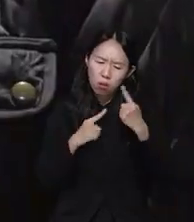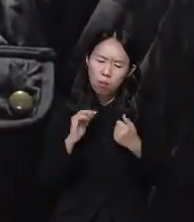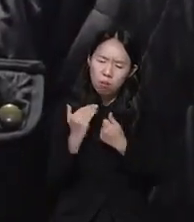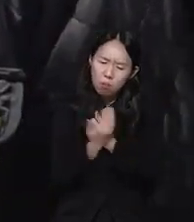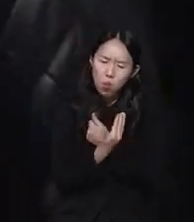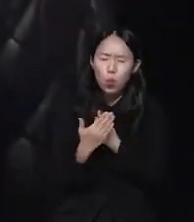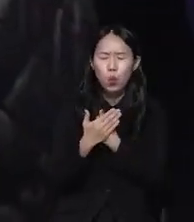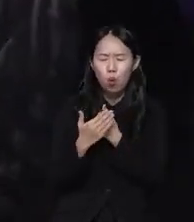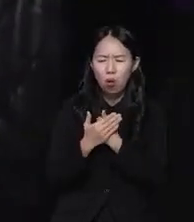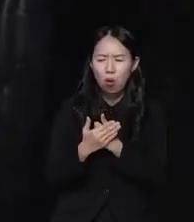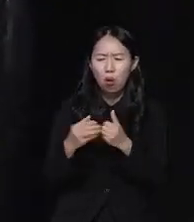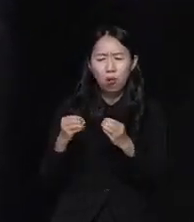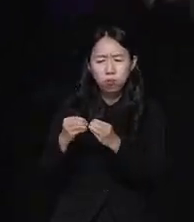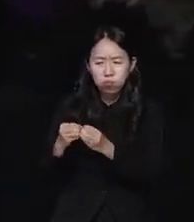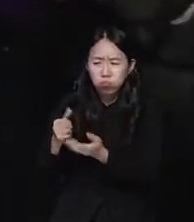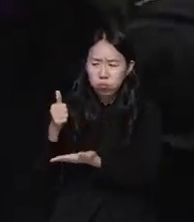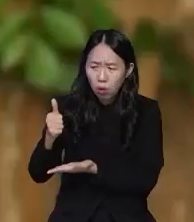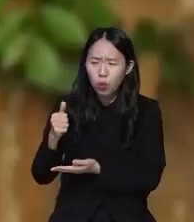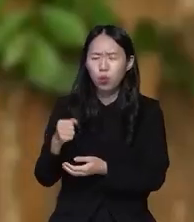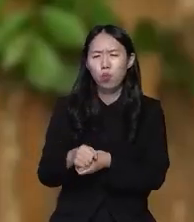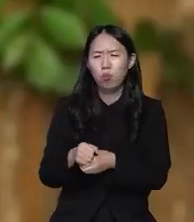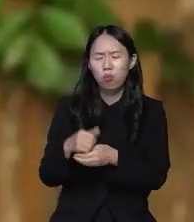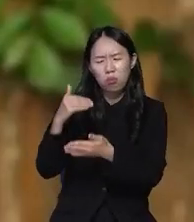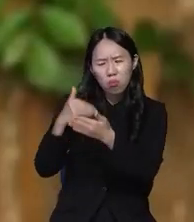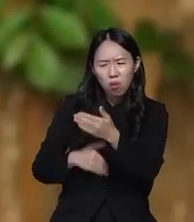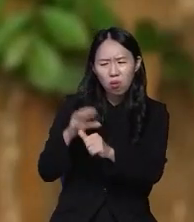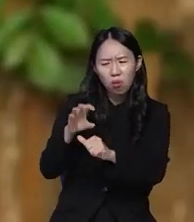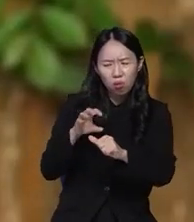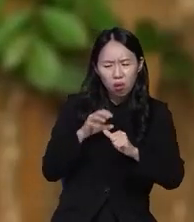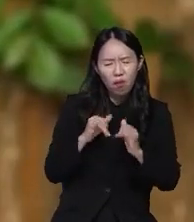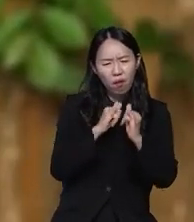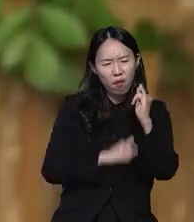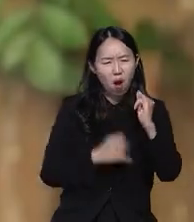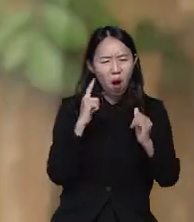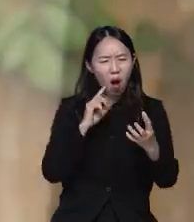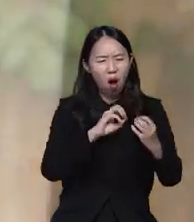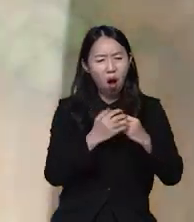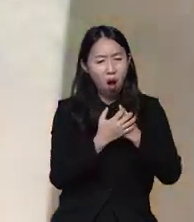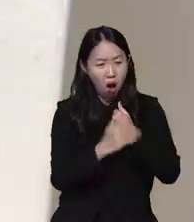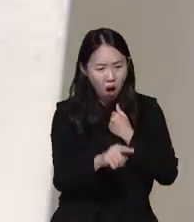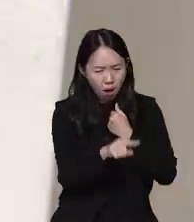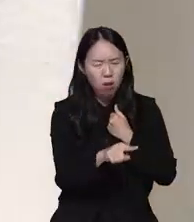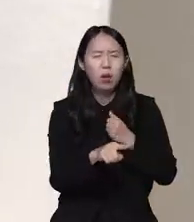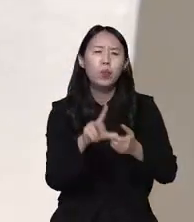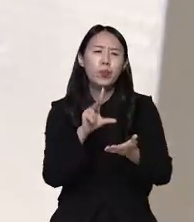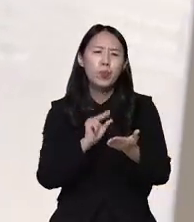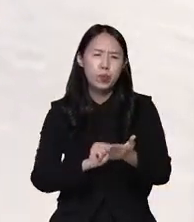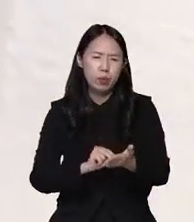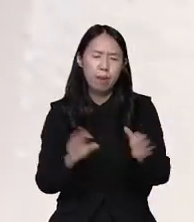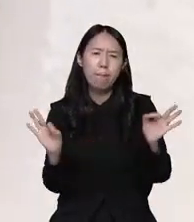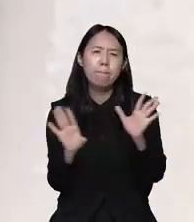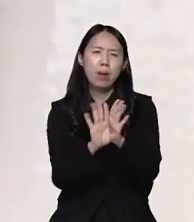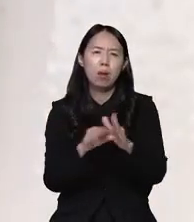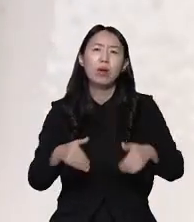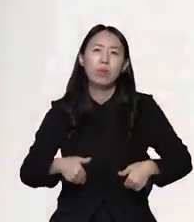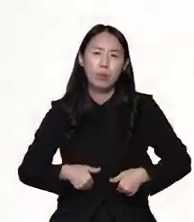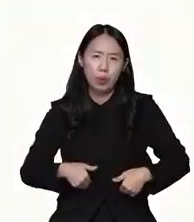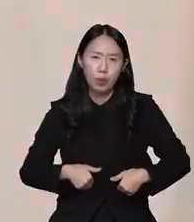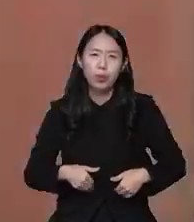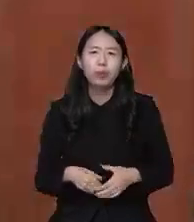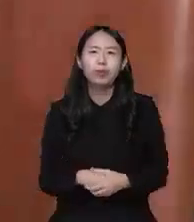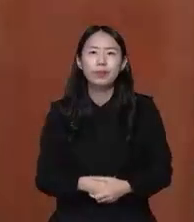치유해준 작가를 비방하거나 작품을 빌미로 현대사를 폄훼하는 세력들을 뿌리 뽑아야 한다는 목소리가 커지고